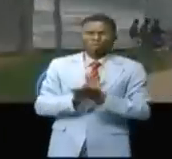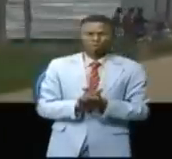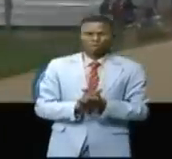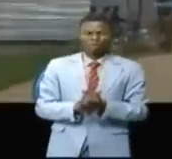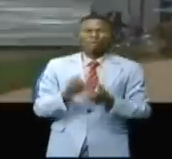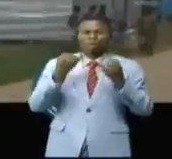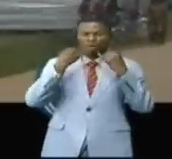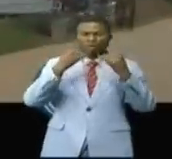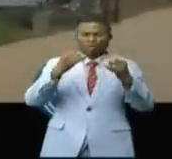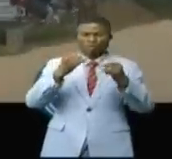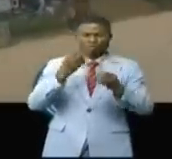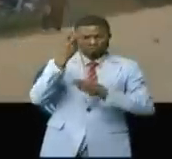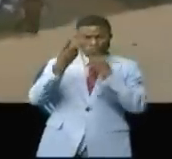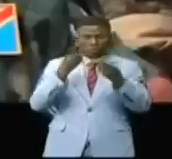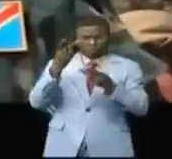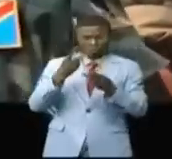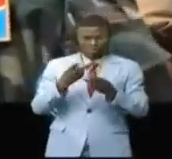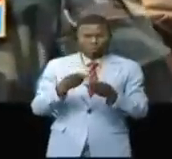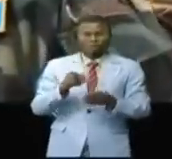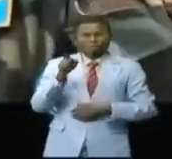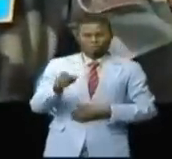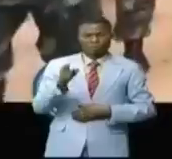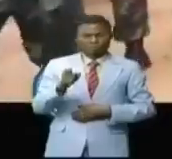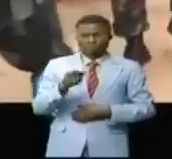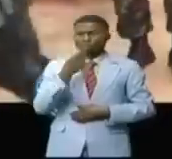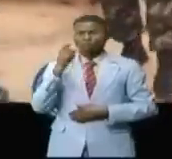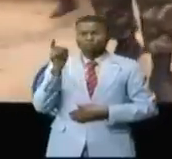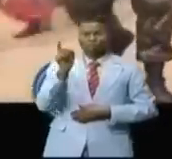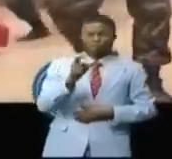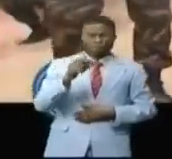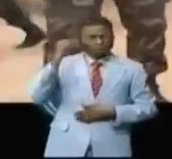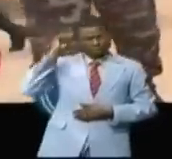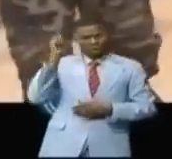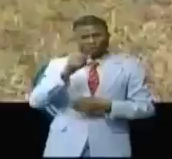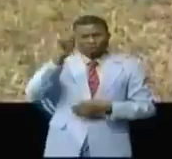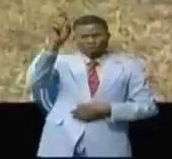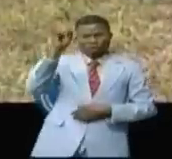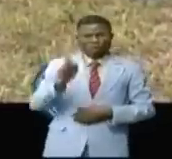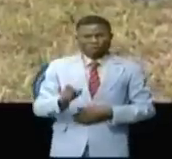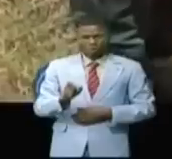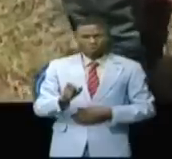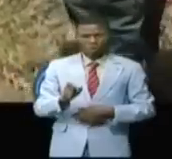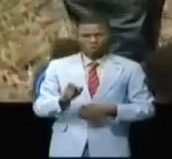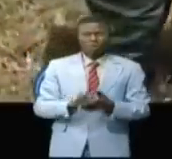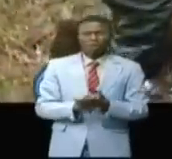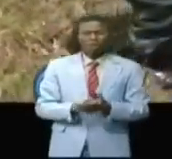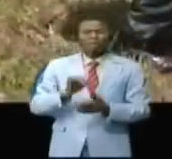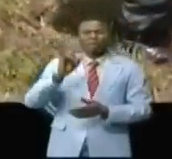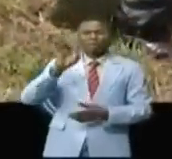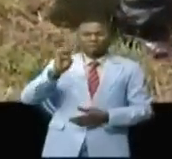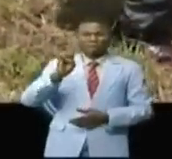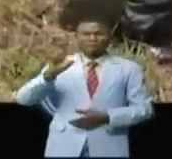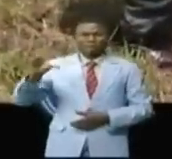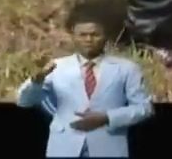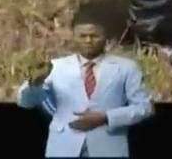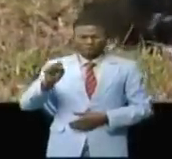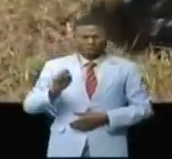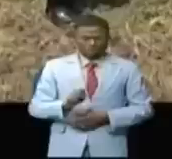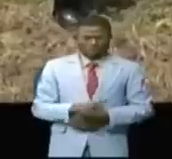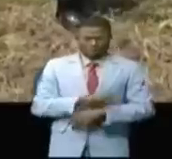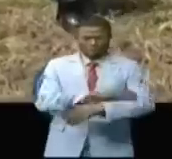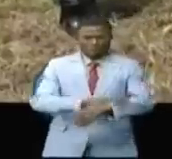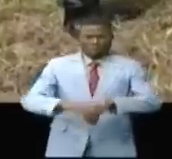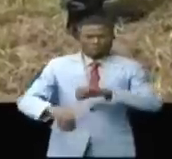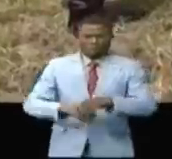qu'après sa descente d'itinérance et des commandements le gouverneur constantine a étalé à eringeti cérétane devant les tombes